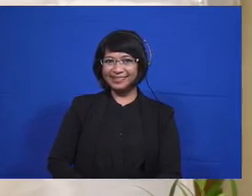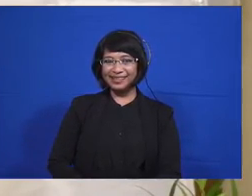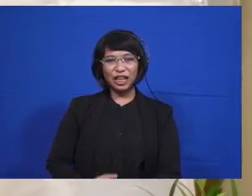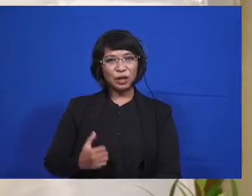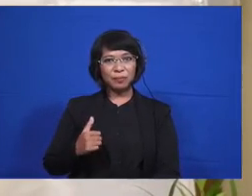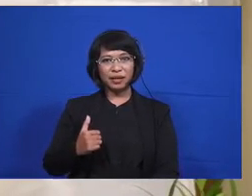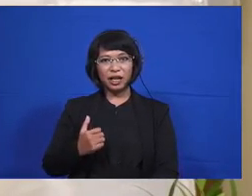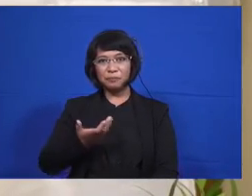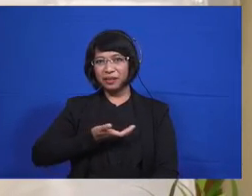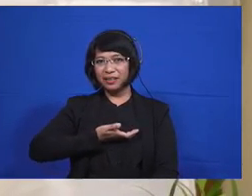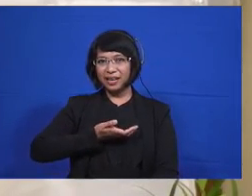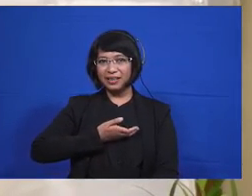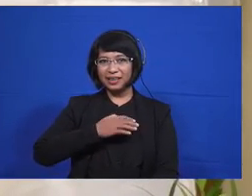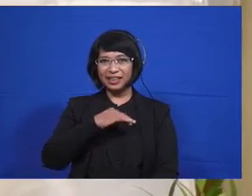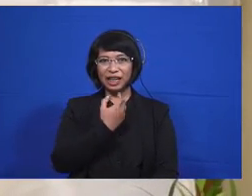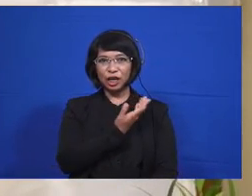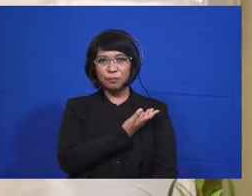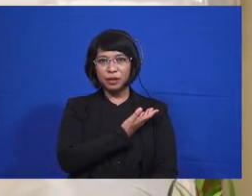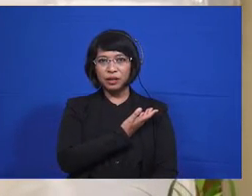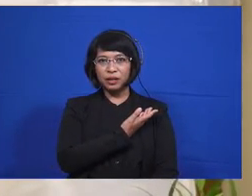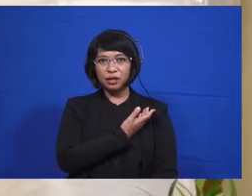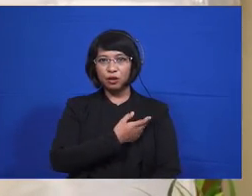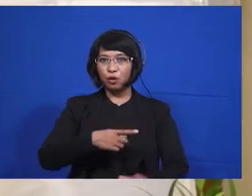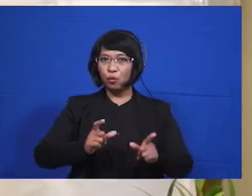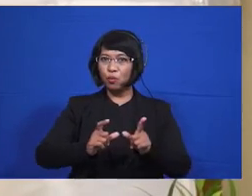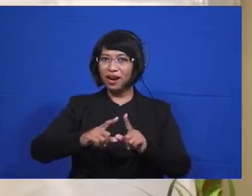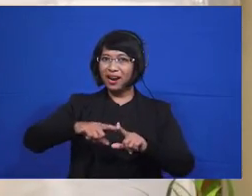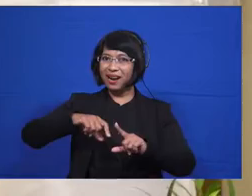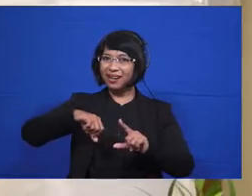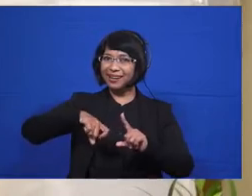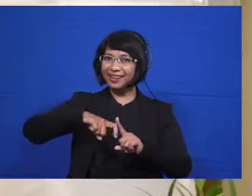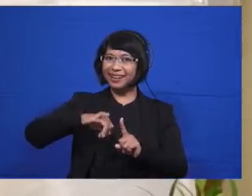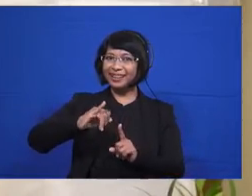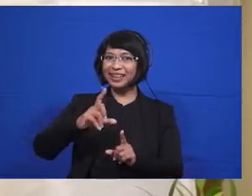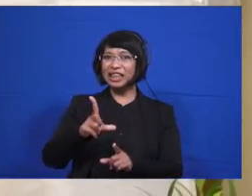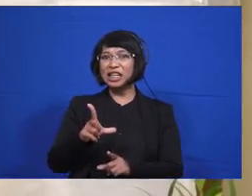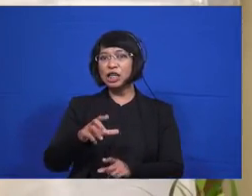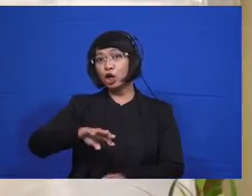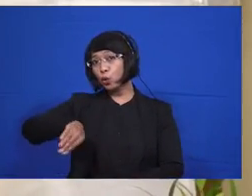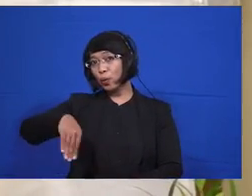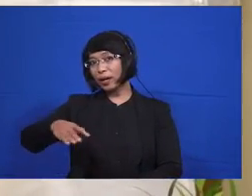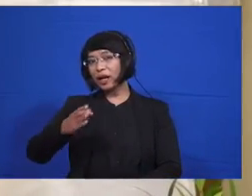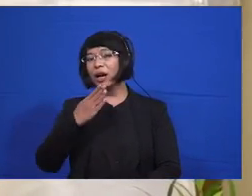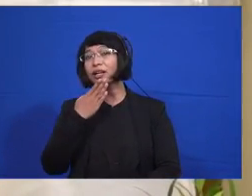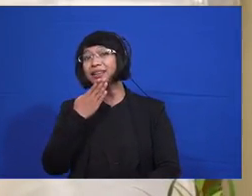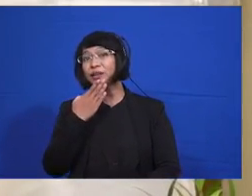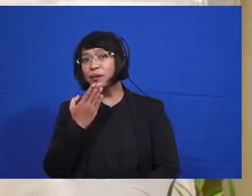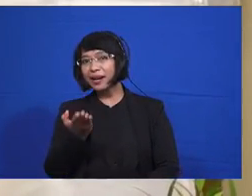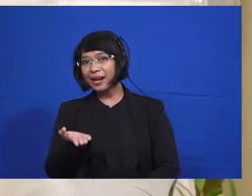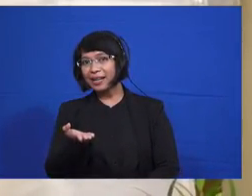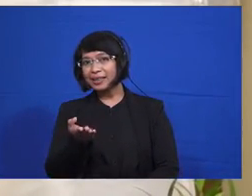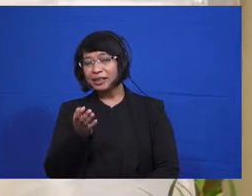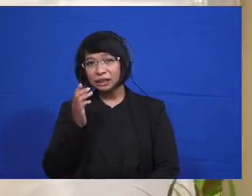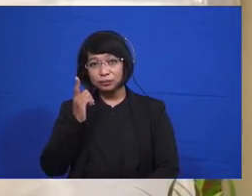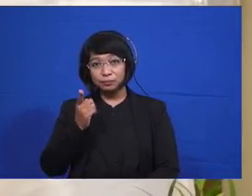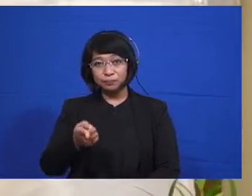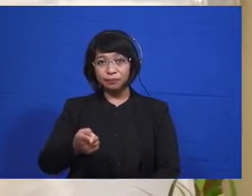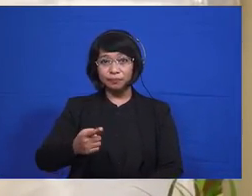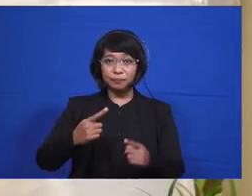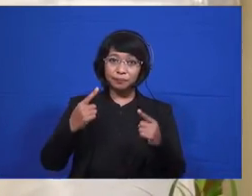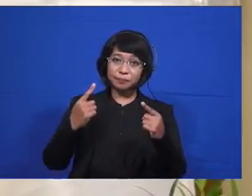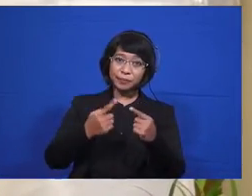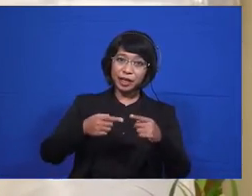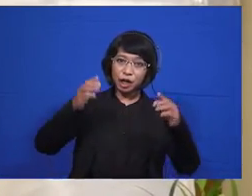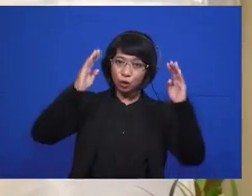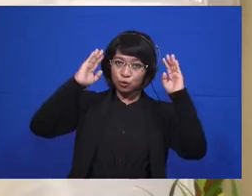Maka perkenankanlah kami mewakili keluarga menghaturkan terima kasih kepada Monsinyur